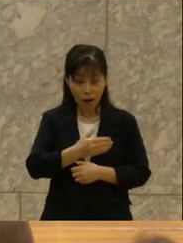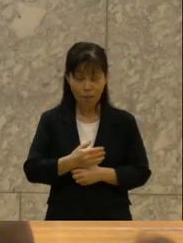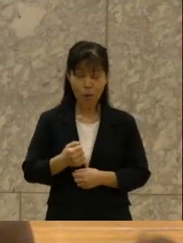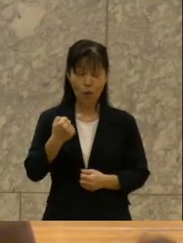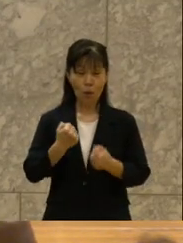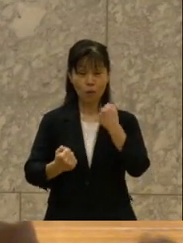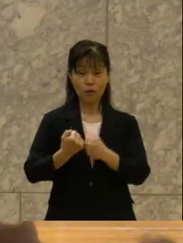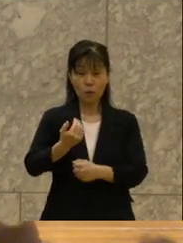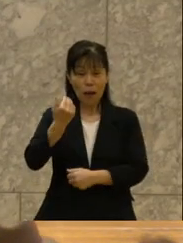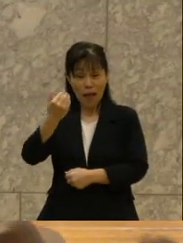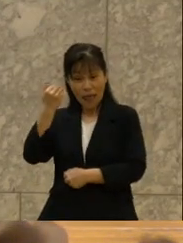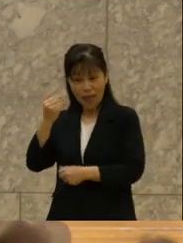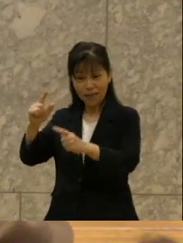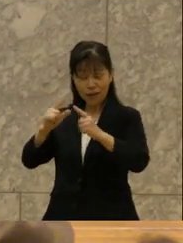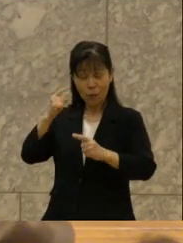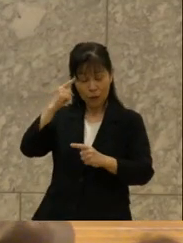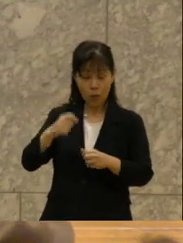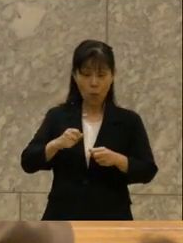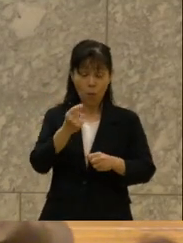ウォーミングアップの前かと思ってたんですけれども